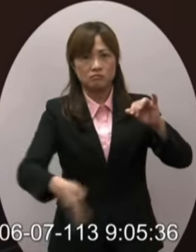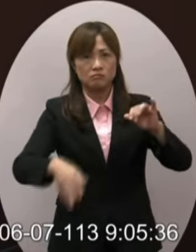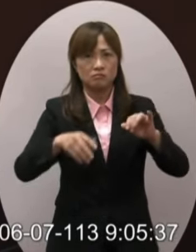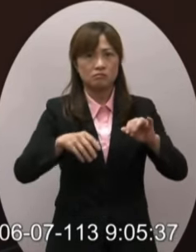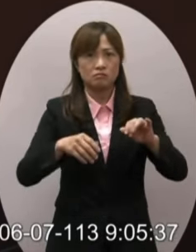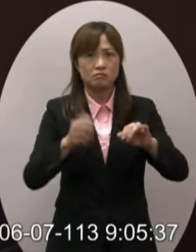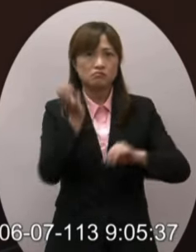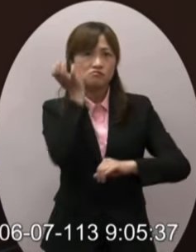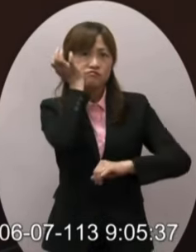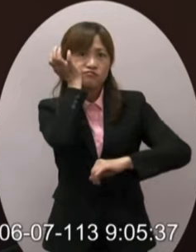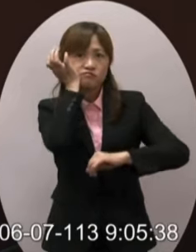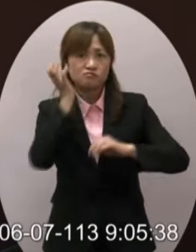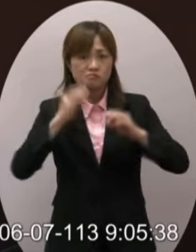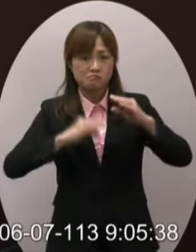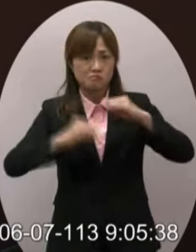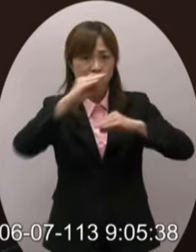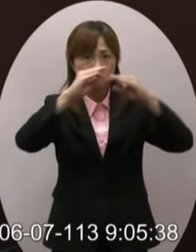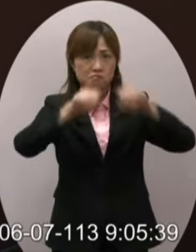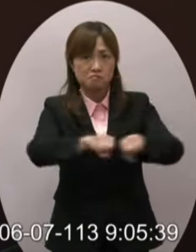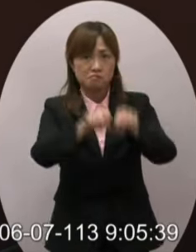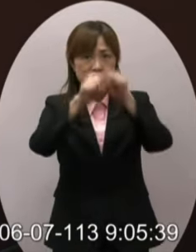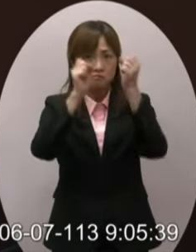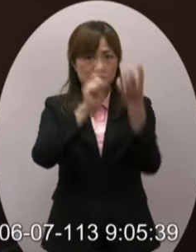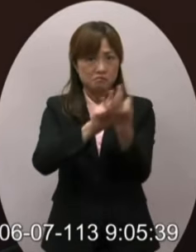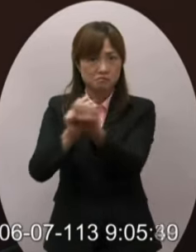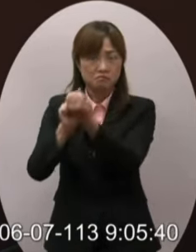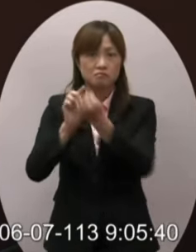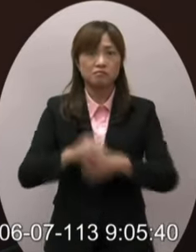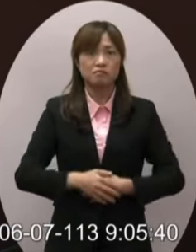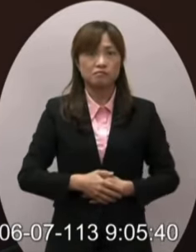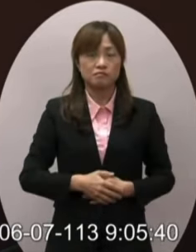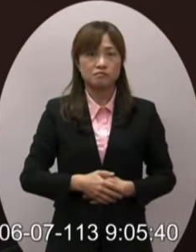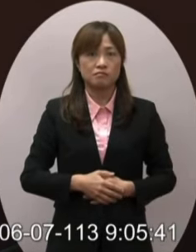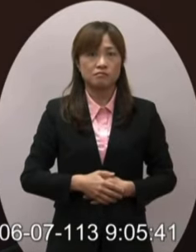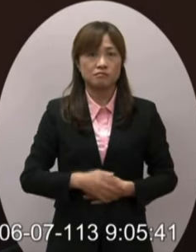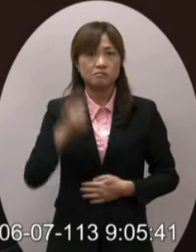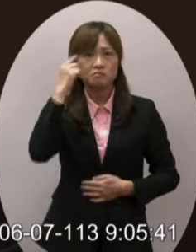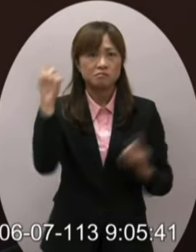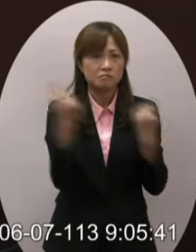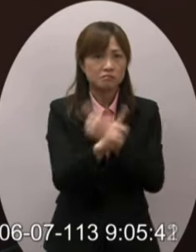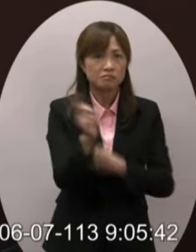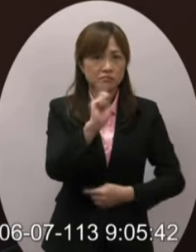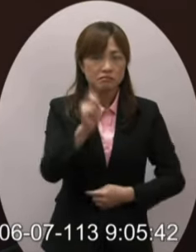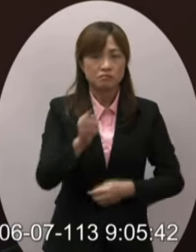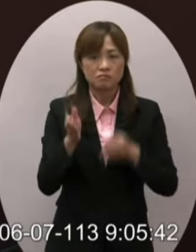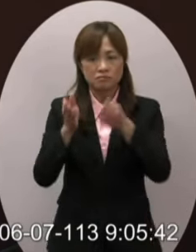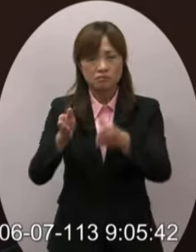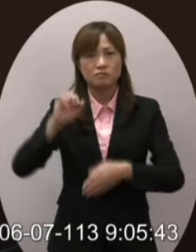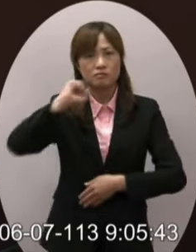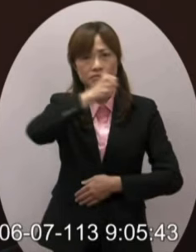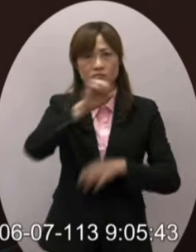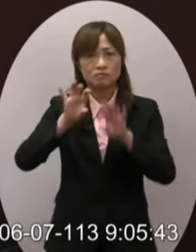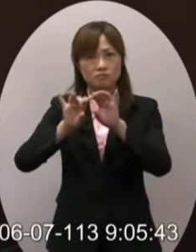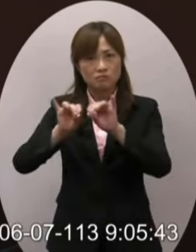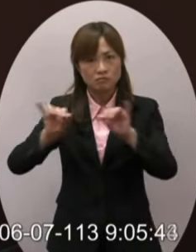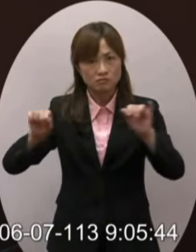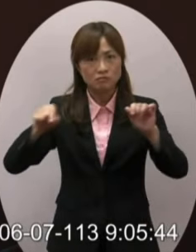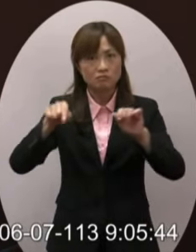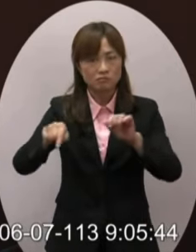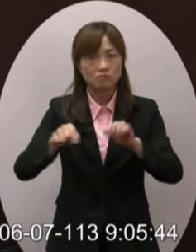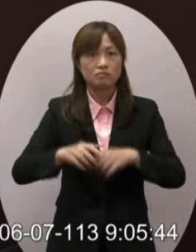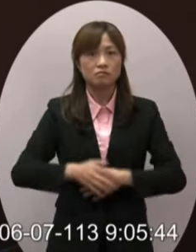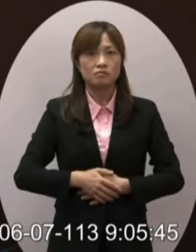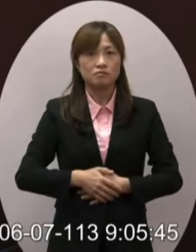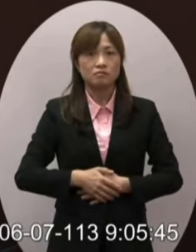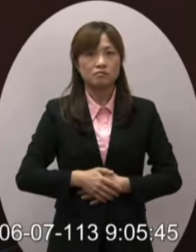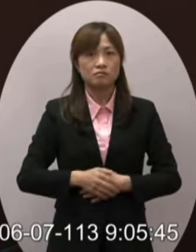破坏也好，都表示说，我们针对我们的土地，我们针对我们的岩质探索，我们针对我